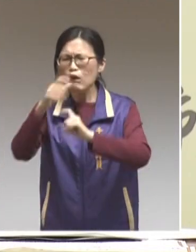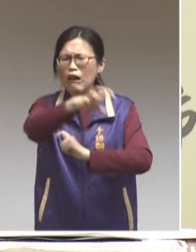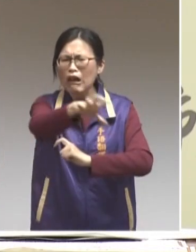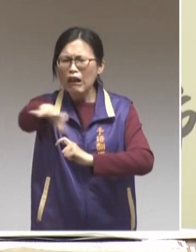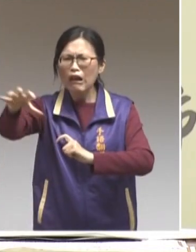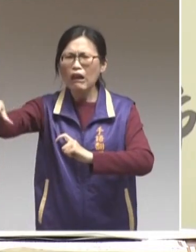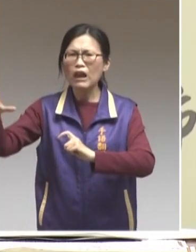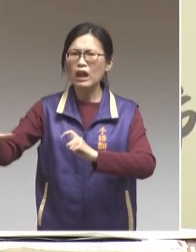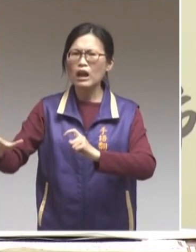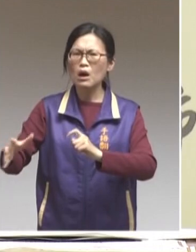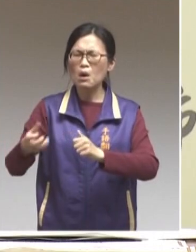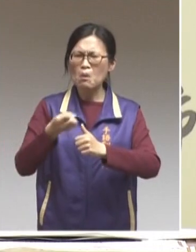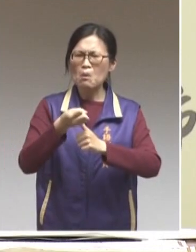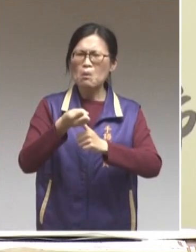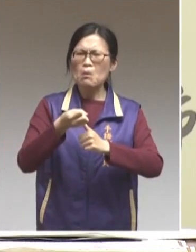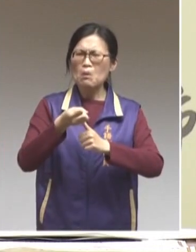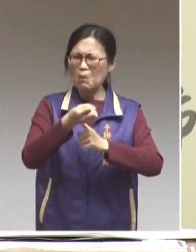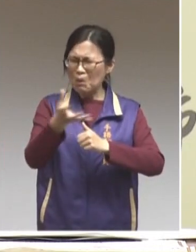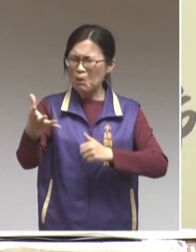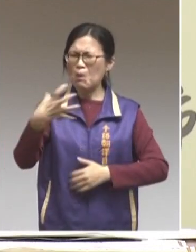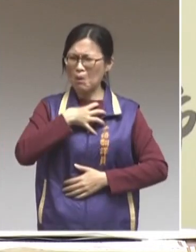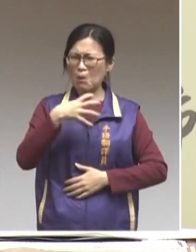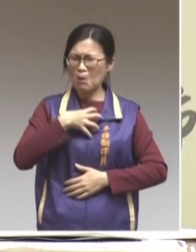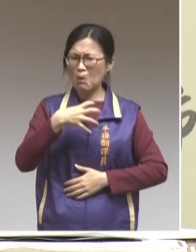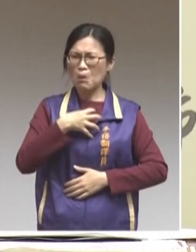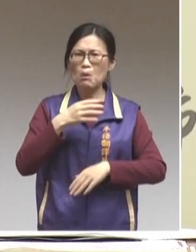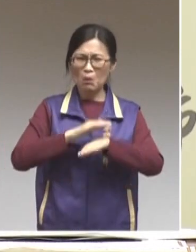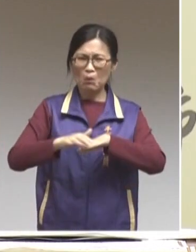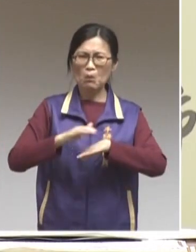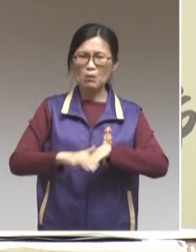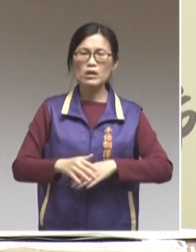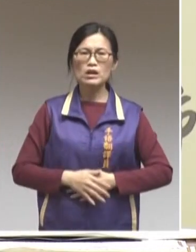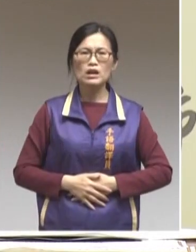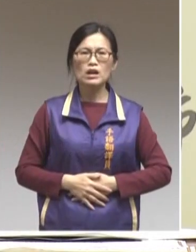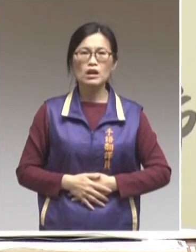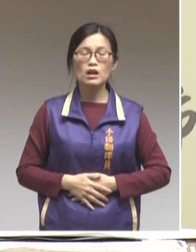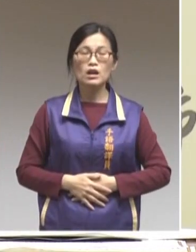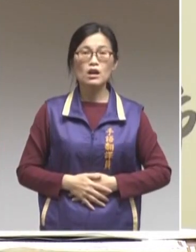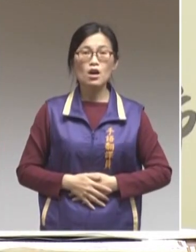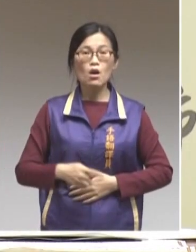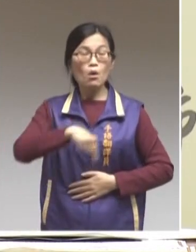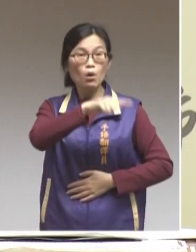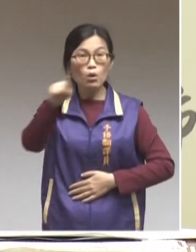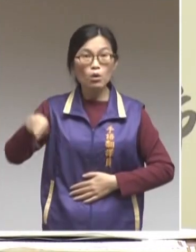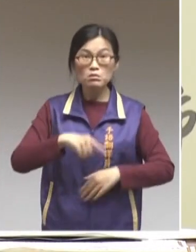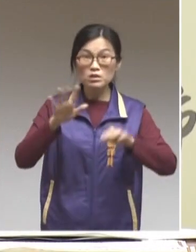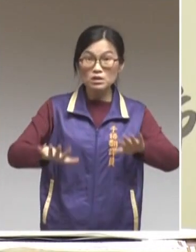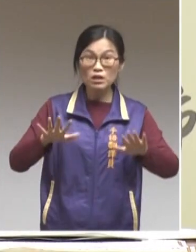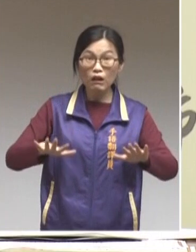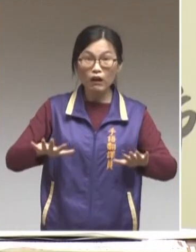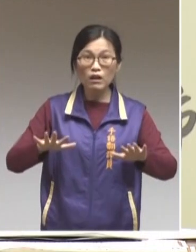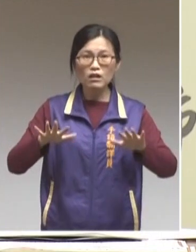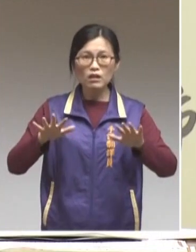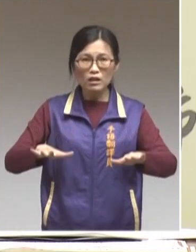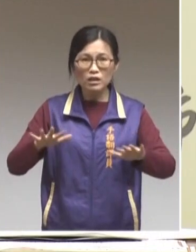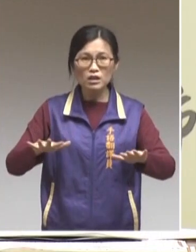其实都是会有某种程度的这个风险。那以我们现在的这